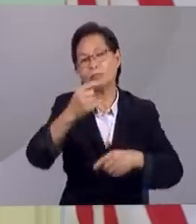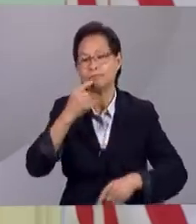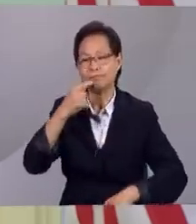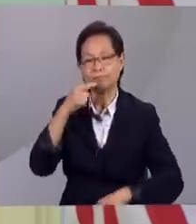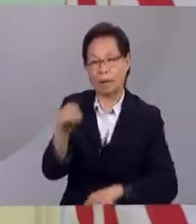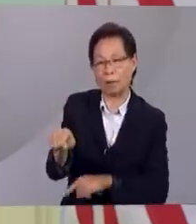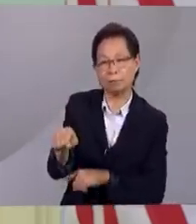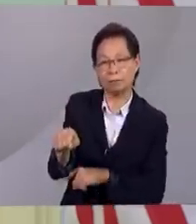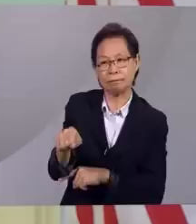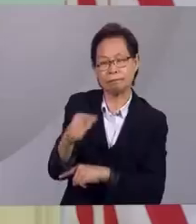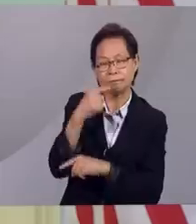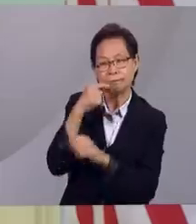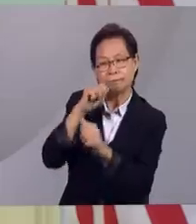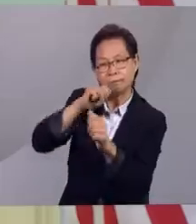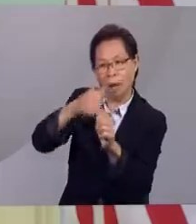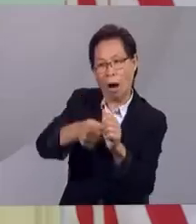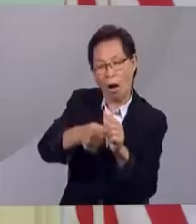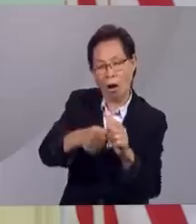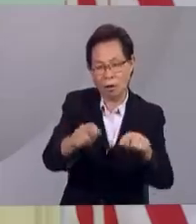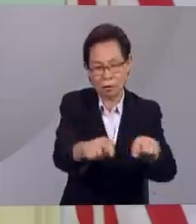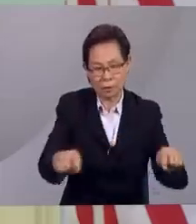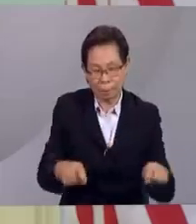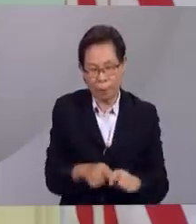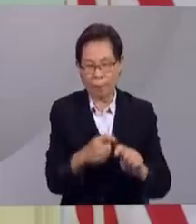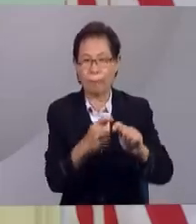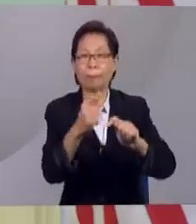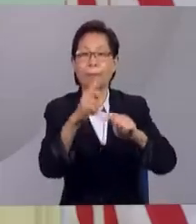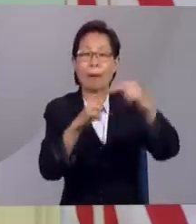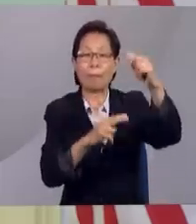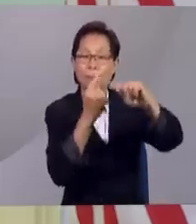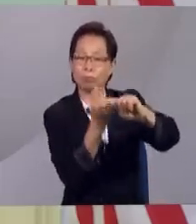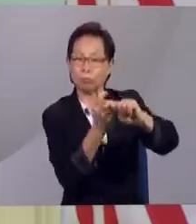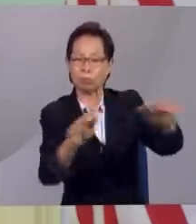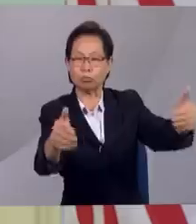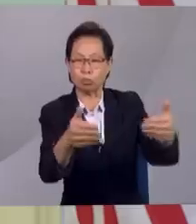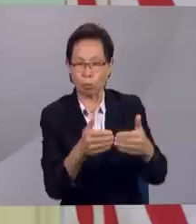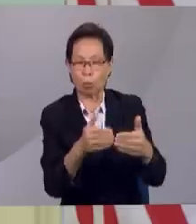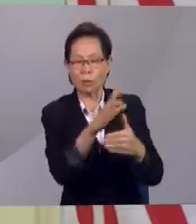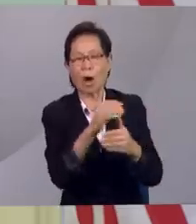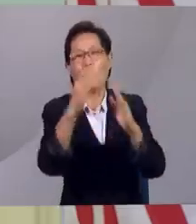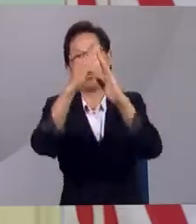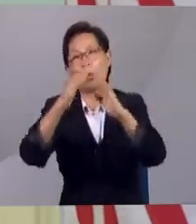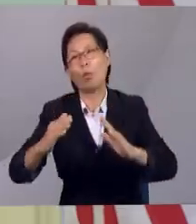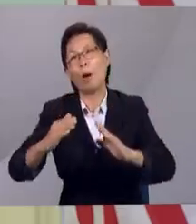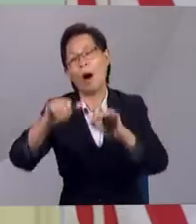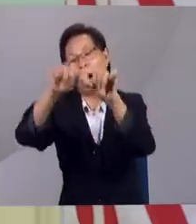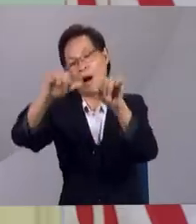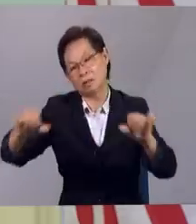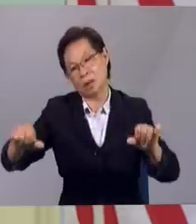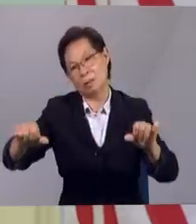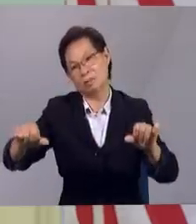perintah supaya tapak binaan itu ditutup, termasuklah rumah kongsi yang